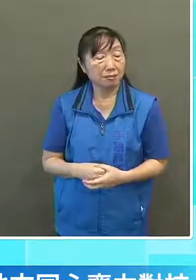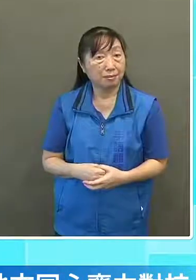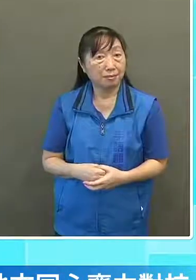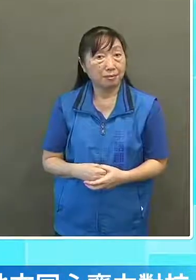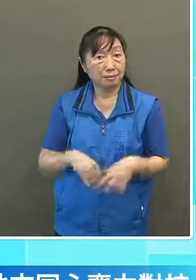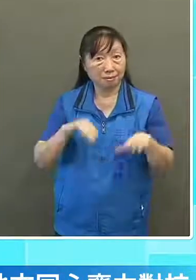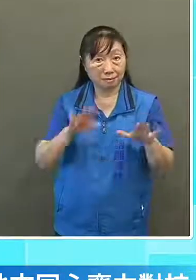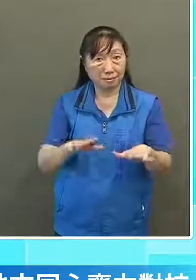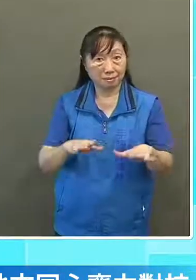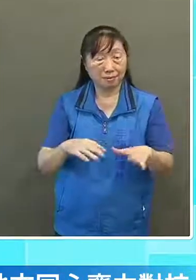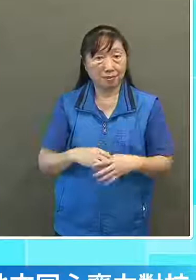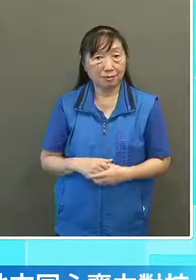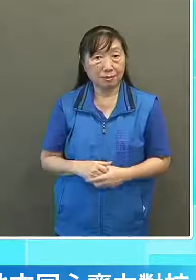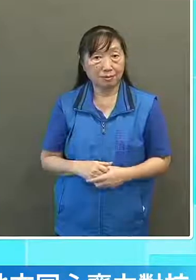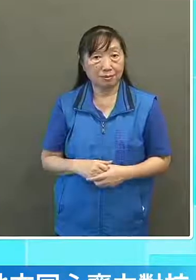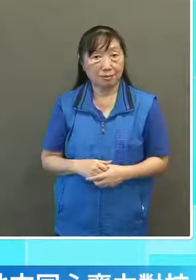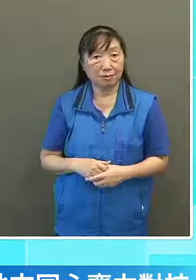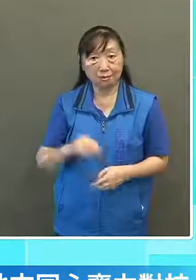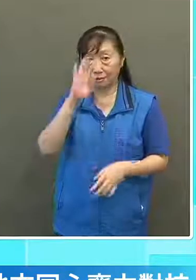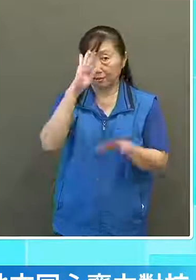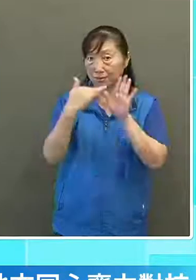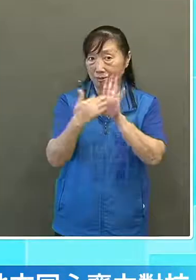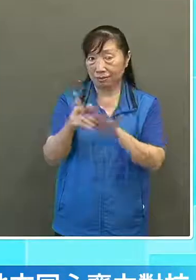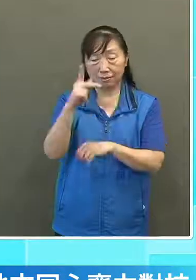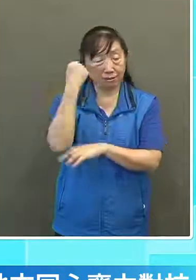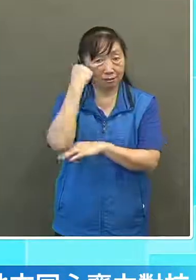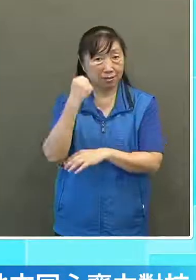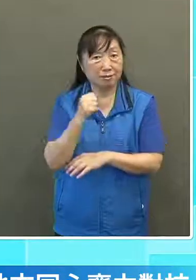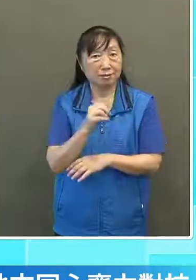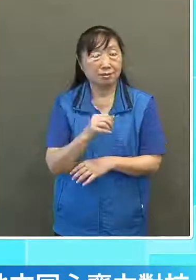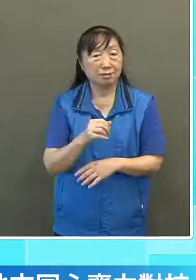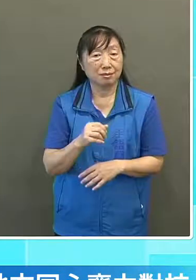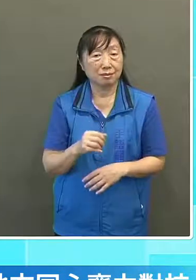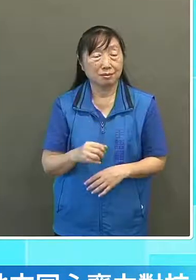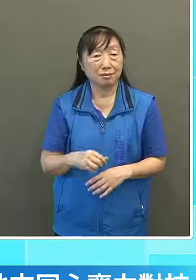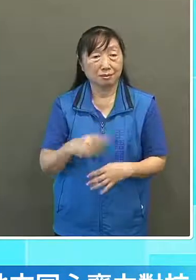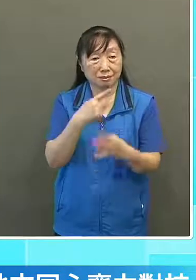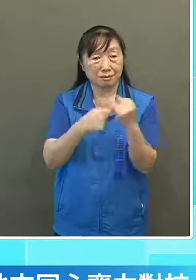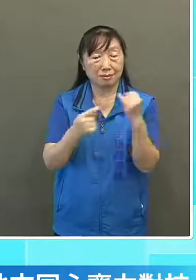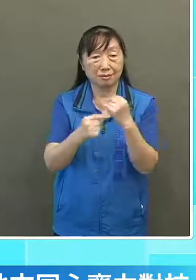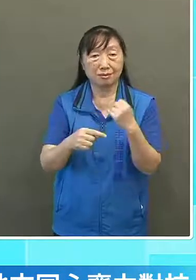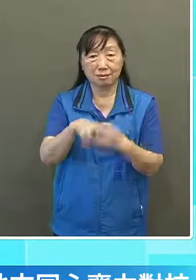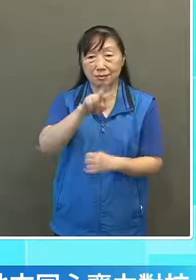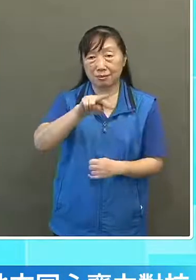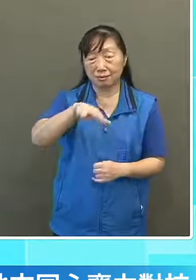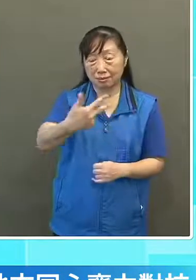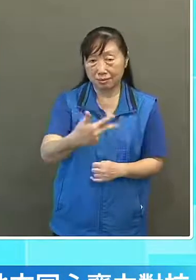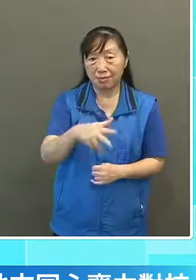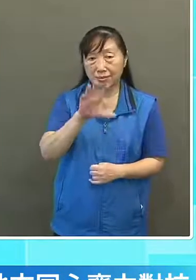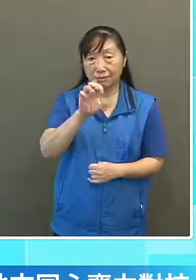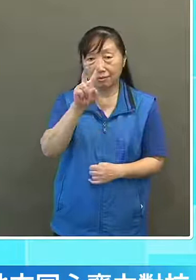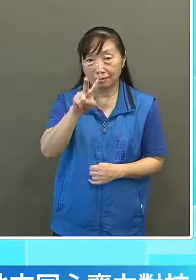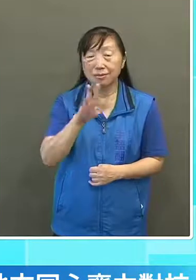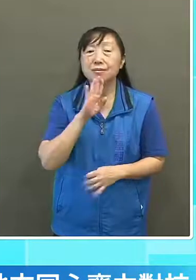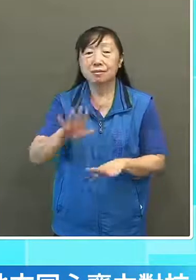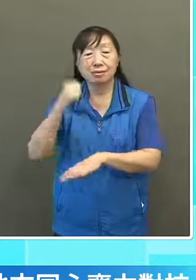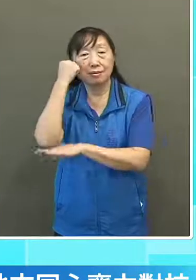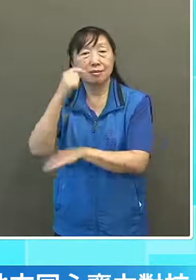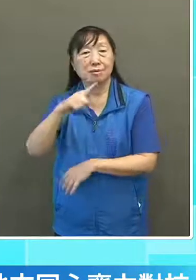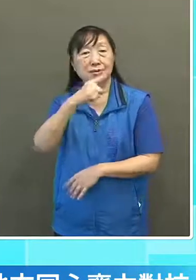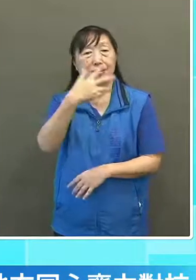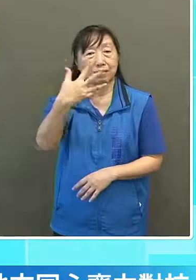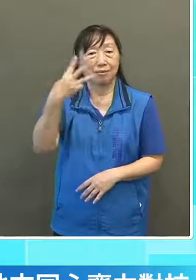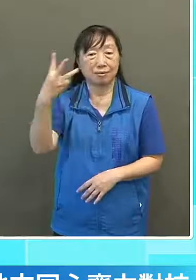现在呢，我们的这个防疫旅馆呢，哈是还有这个，因为2782，现在入住1830